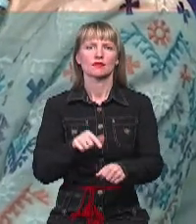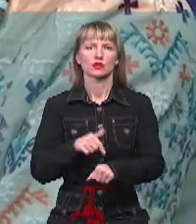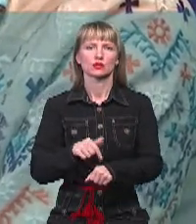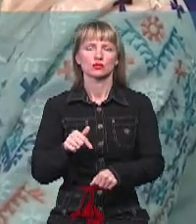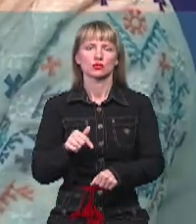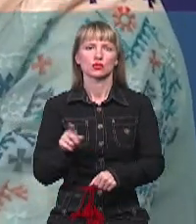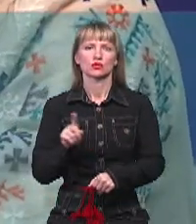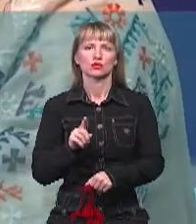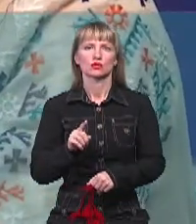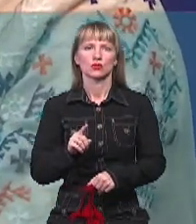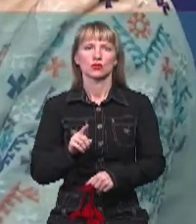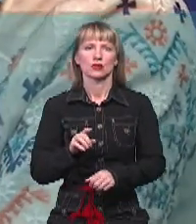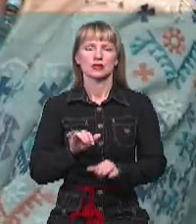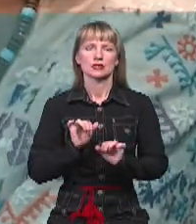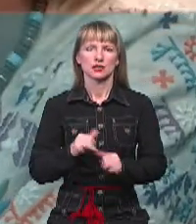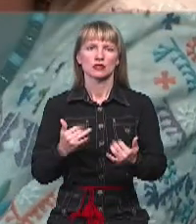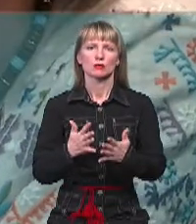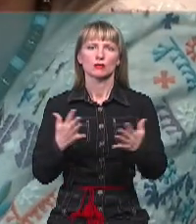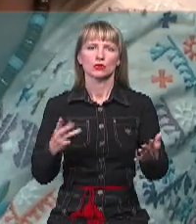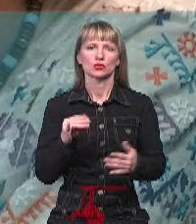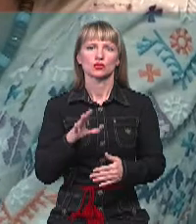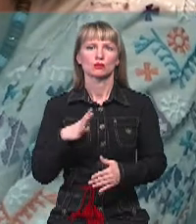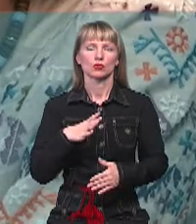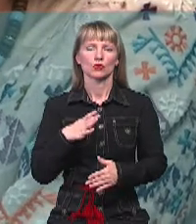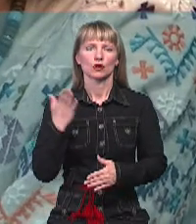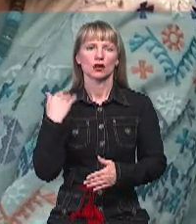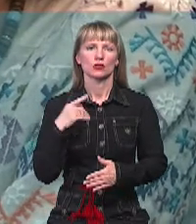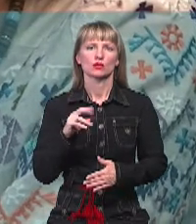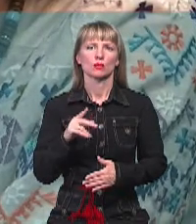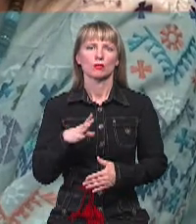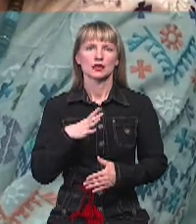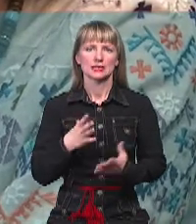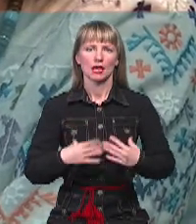от захисту зараз більше, ніж було тоді, коли ви просто були сімейним лікарем?